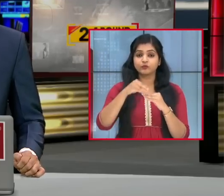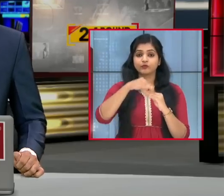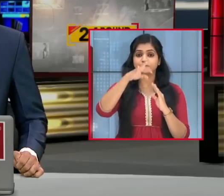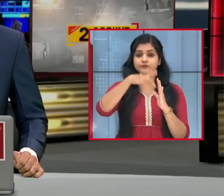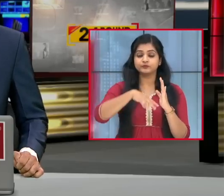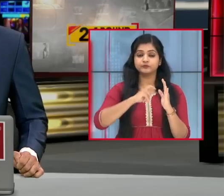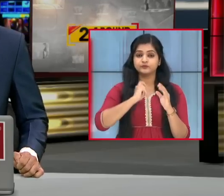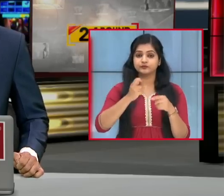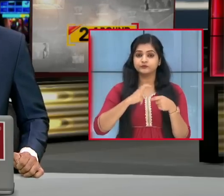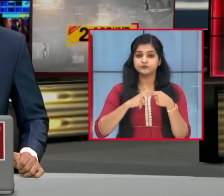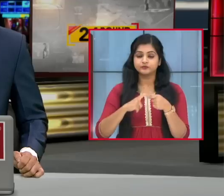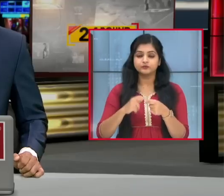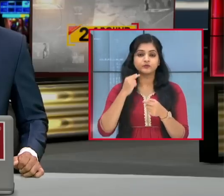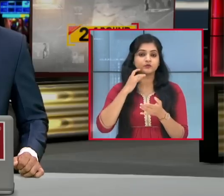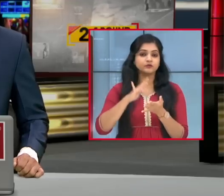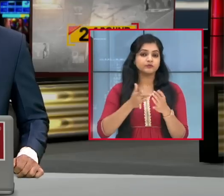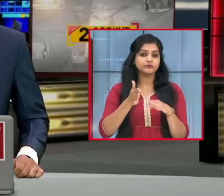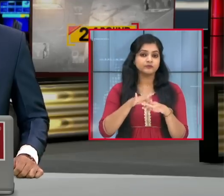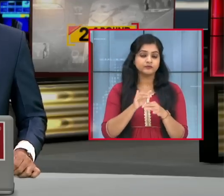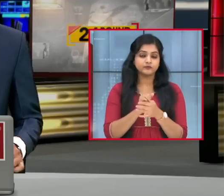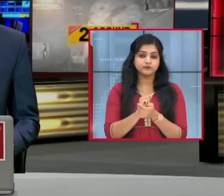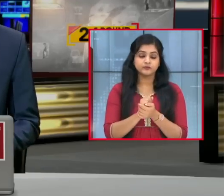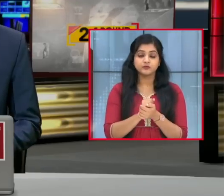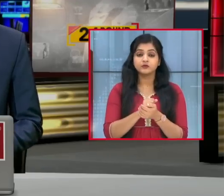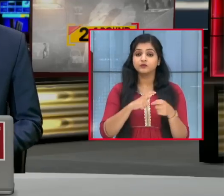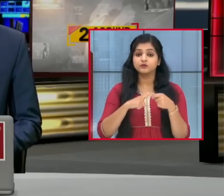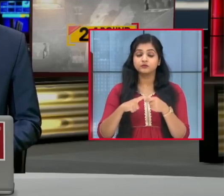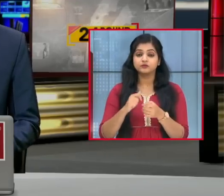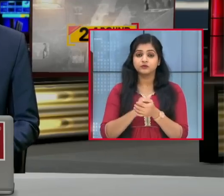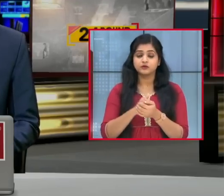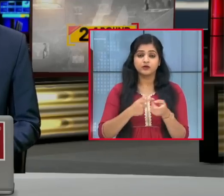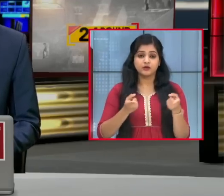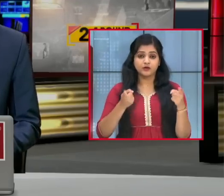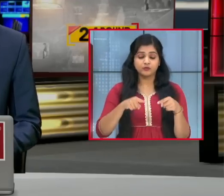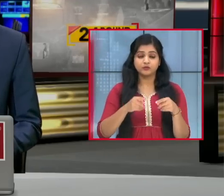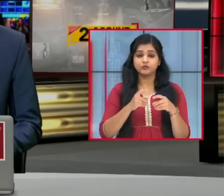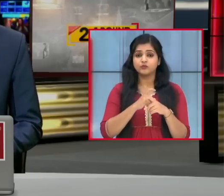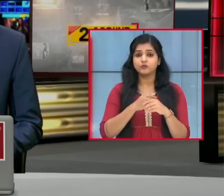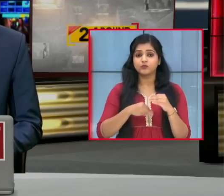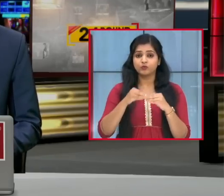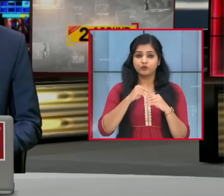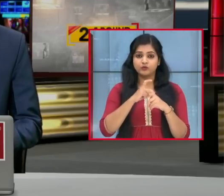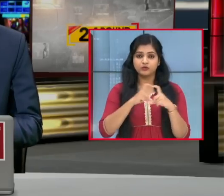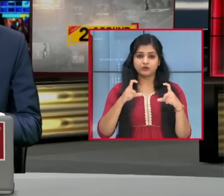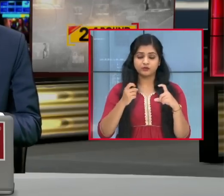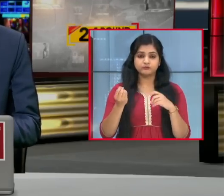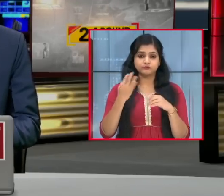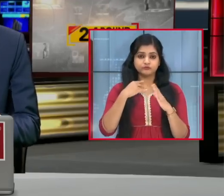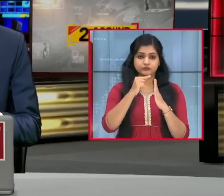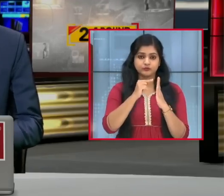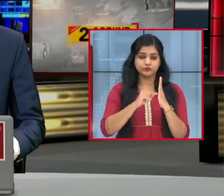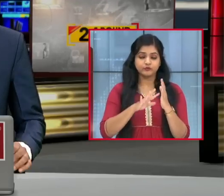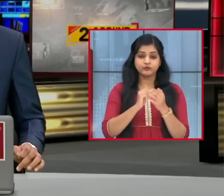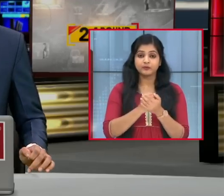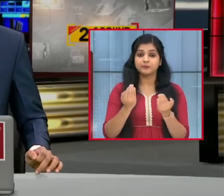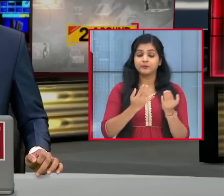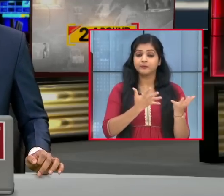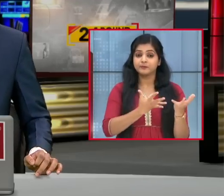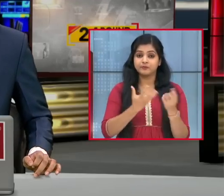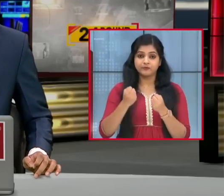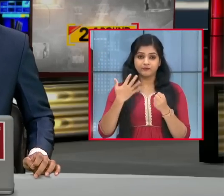ഷഫീദ് റാവുത്തർ ചേരുന്നുണ്ട് തിരുവനന്തപുരത്തും. ഷഫീദ്, ഈ സംഭവത്തിലൊരു വ്യക്തത നിലവിൽ കൈവന്നിട്ടുണ്ട്. ഇപ്പോൾ കുഞ്ഞിനെ വാങ്ങിയ യുവതിയാണ്